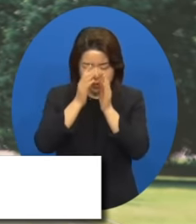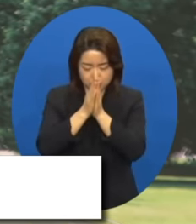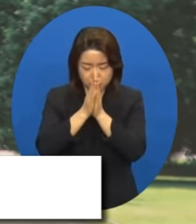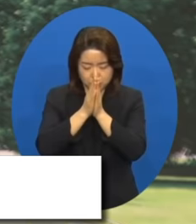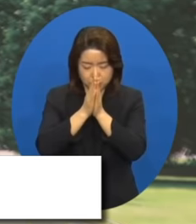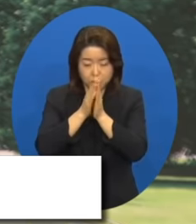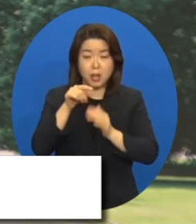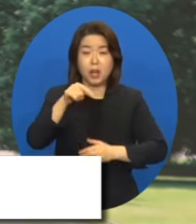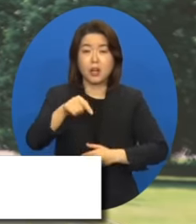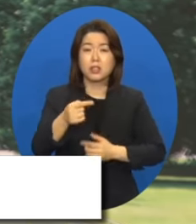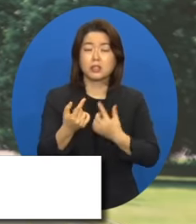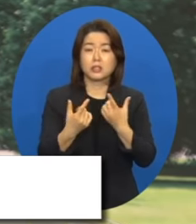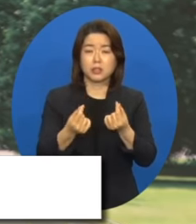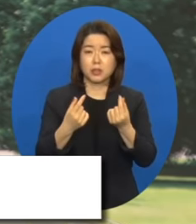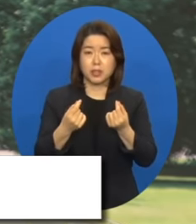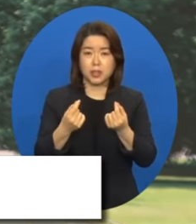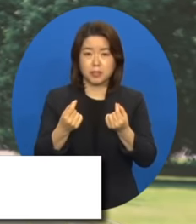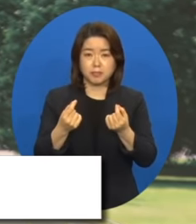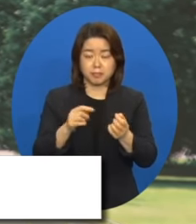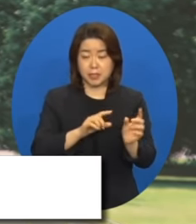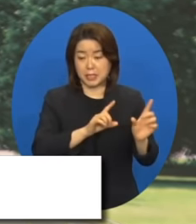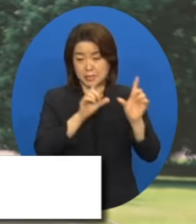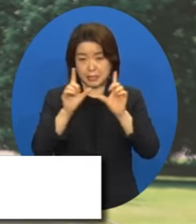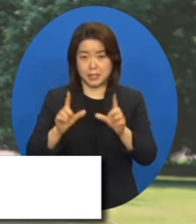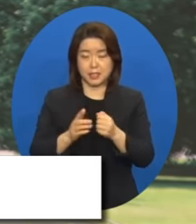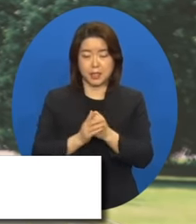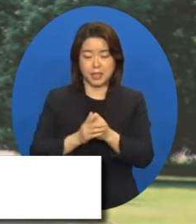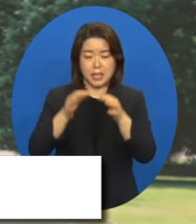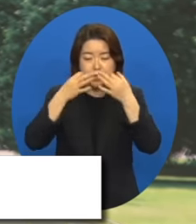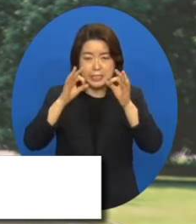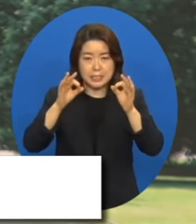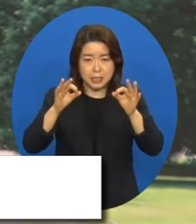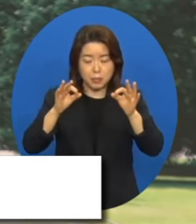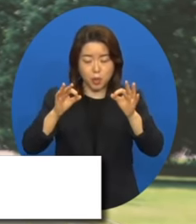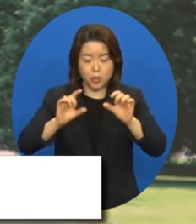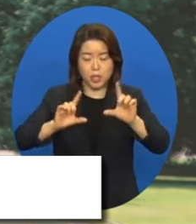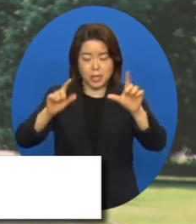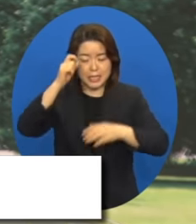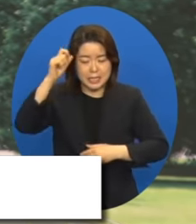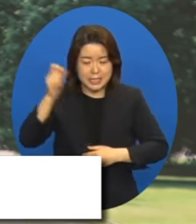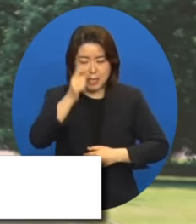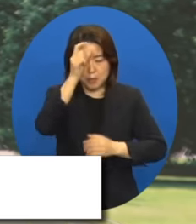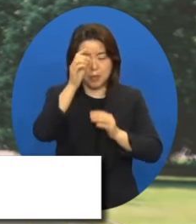지내다가 금요일 새벽 집회 때 성령을 받은 겁니다.